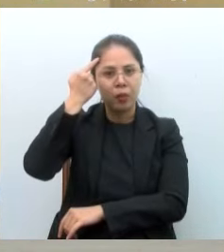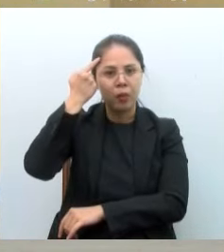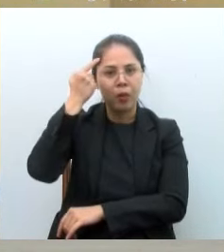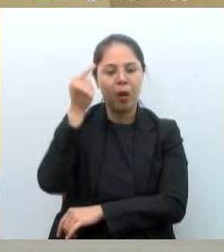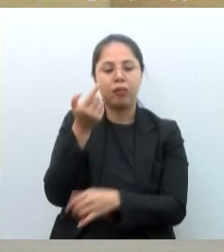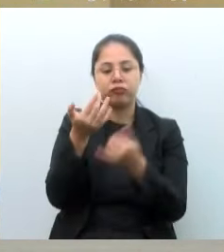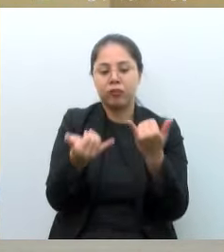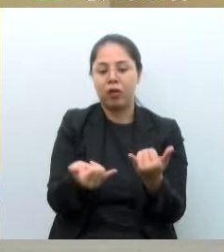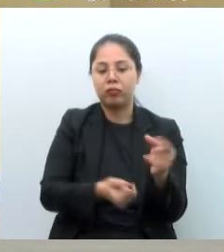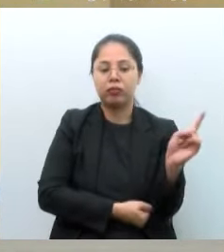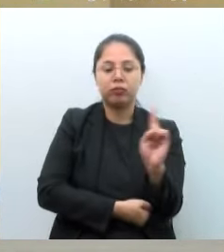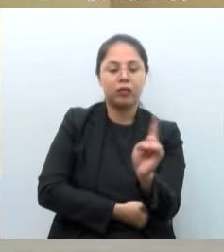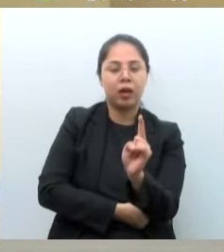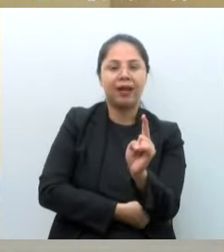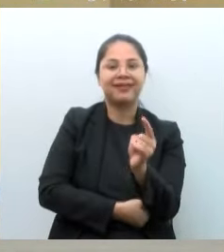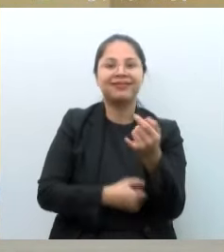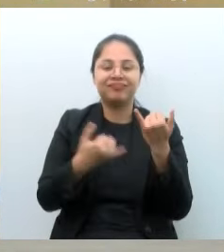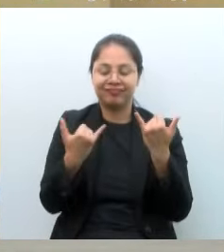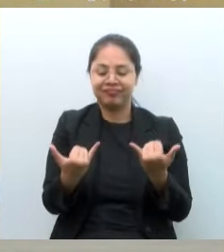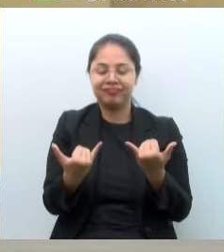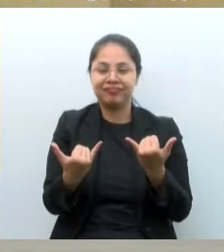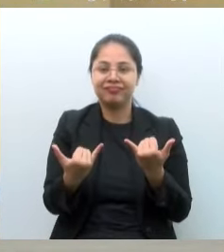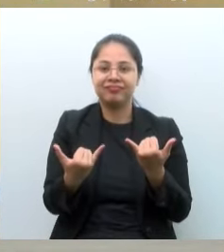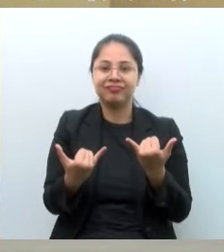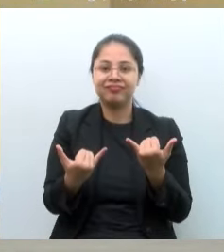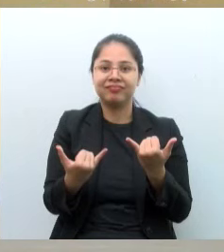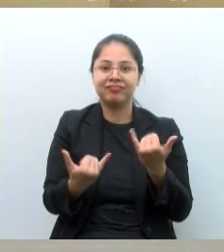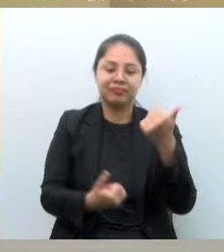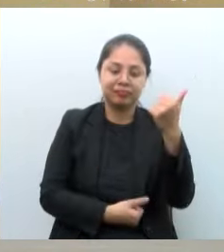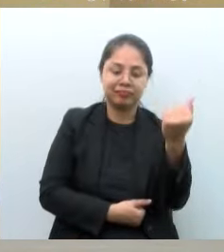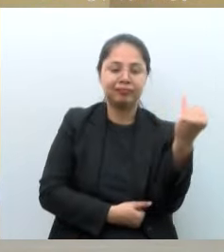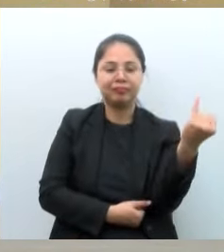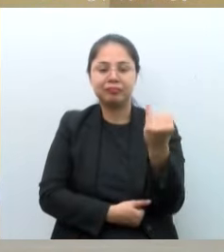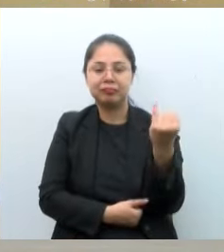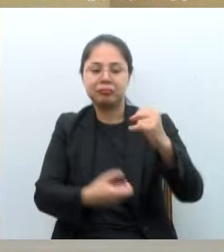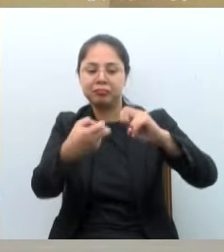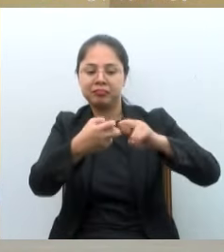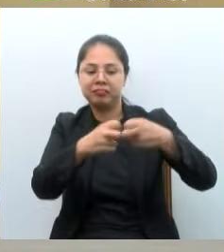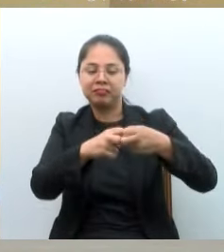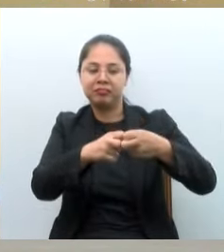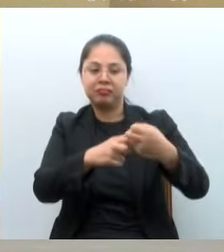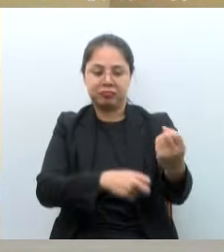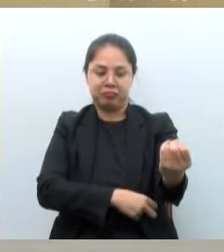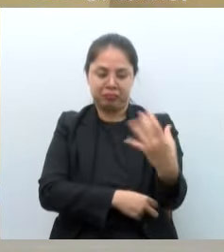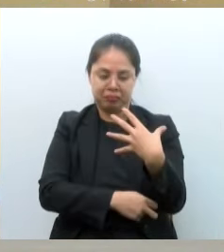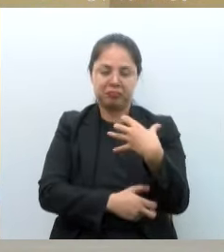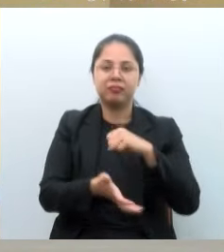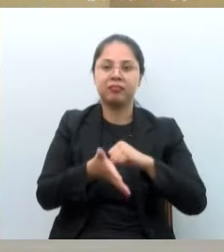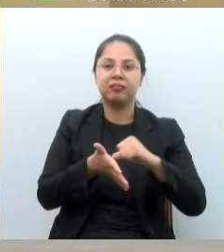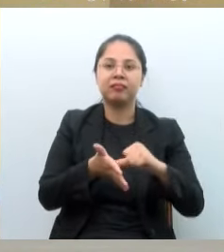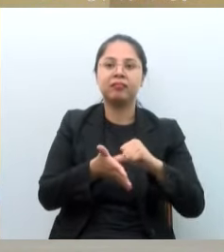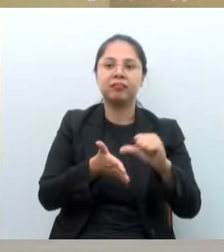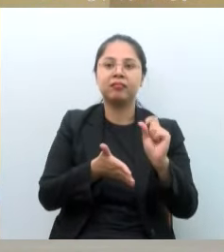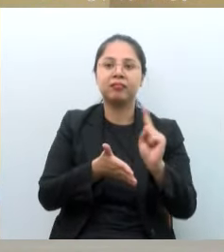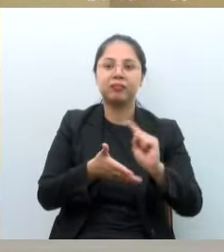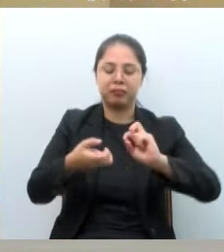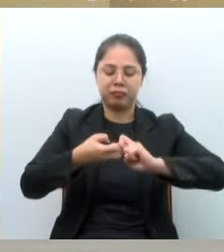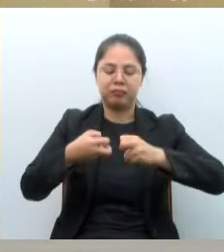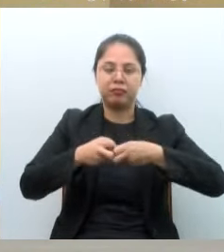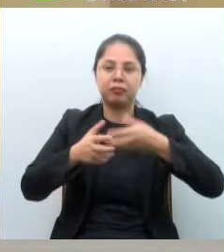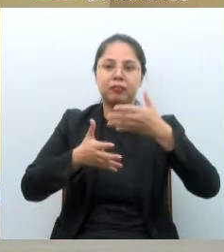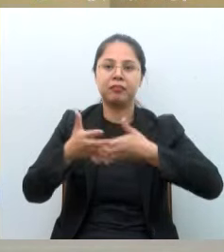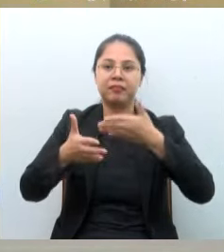ปัจจุบันสภาพของทั้งเรื่องดีและเรื่องที่อยากต้องการการปรับปรุงนะครับเรื่องของปัญหาเรื่องอุปสรรค